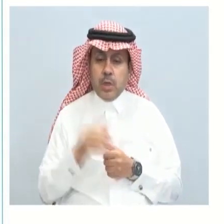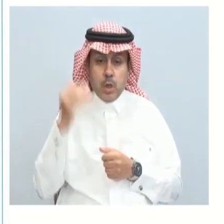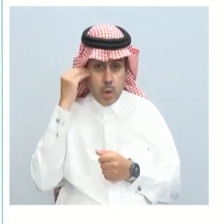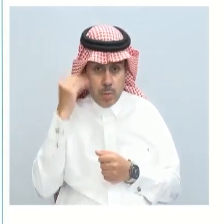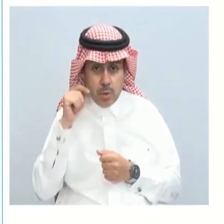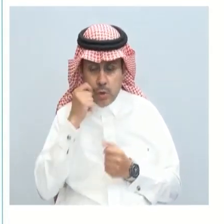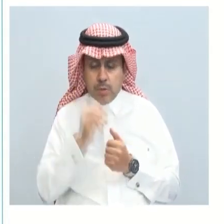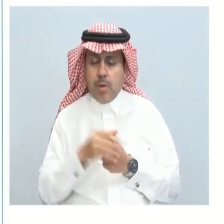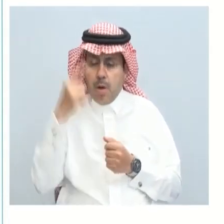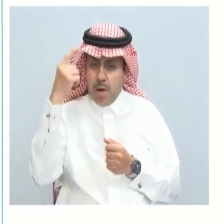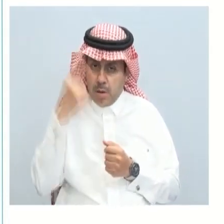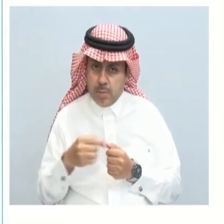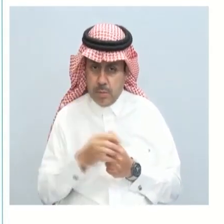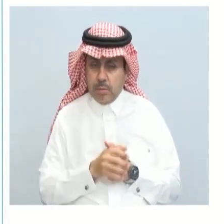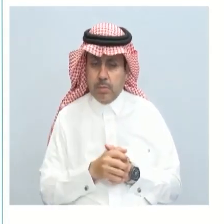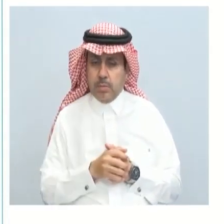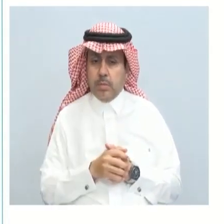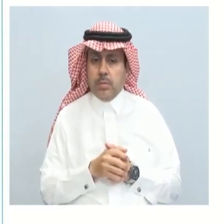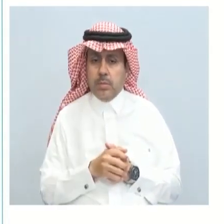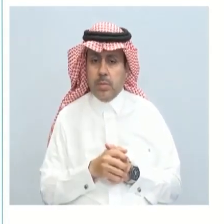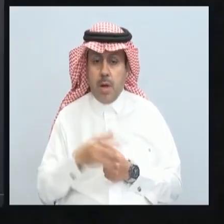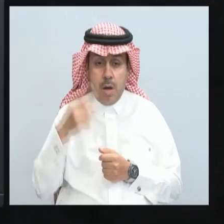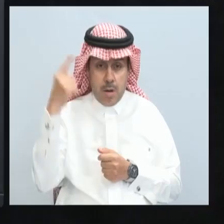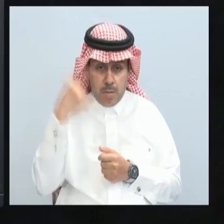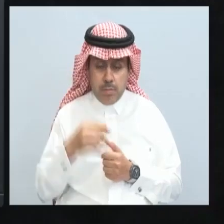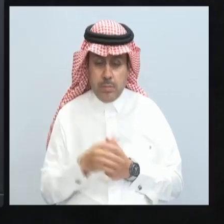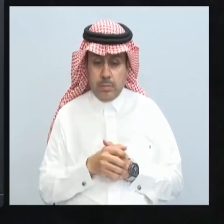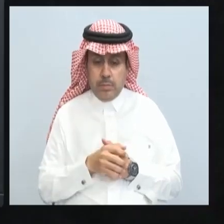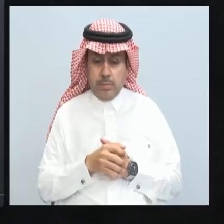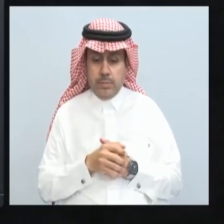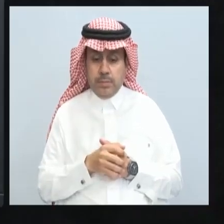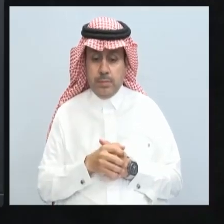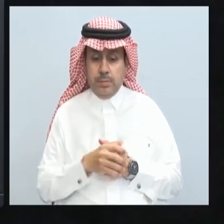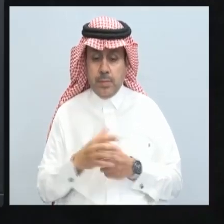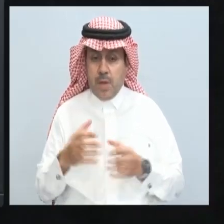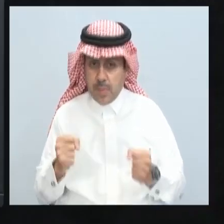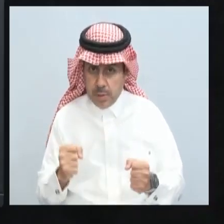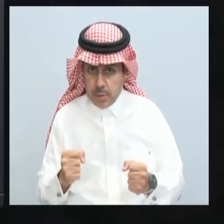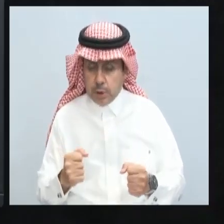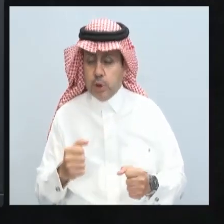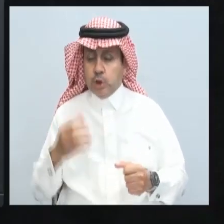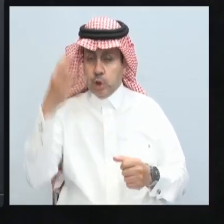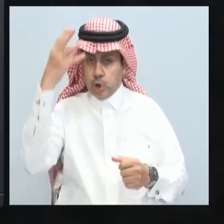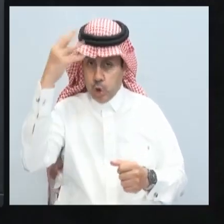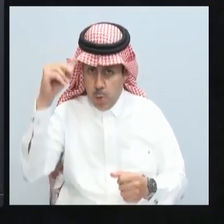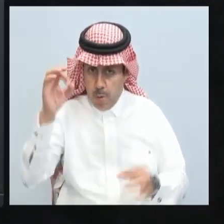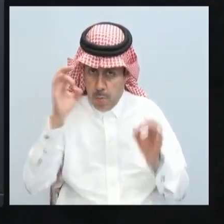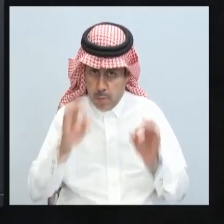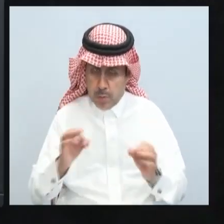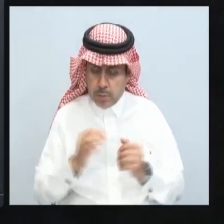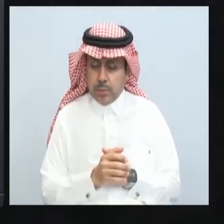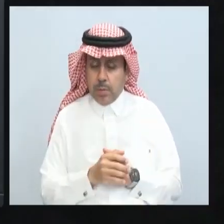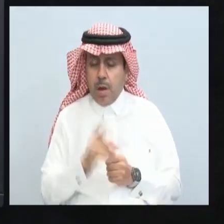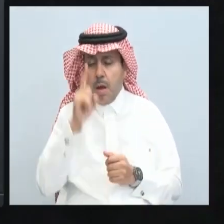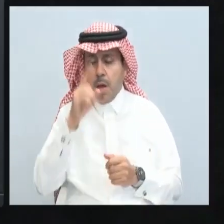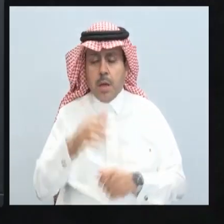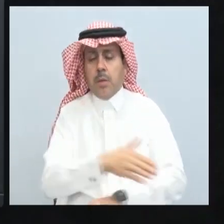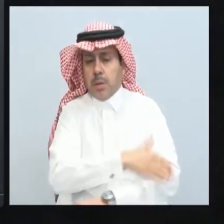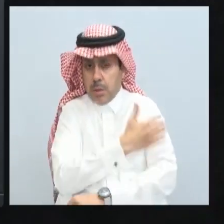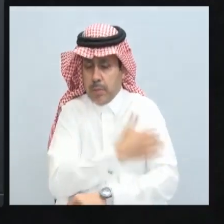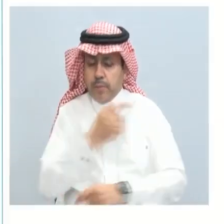وحرم ذلك على المؤمنين فاذا تابت وثبتت توبتها فانه لا باس